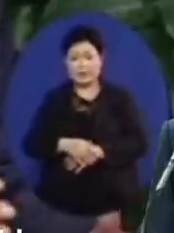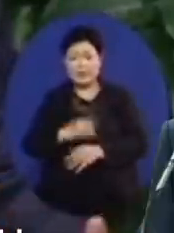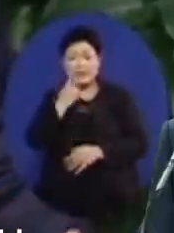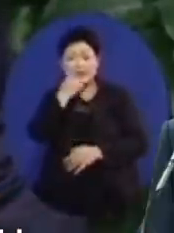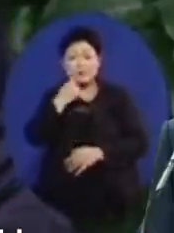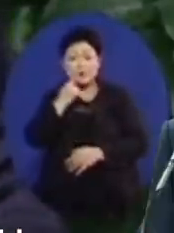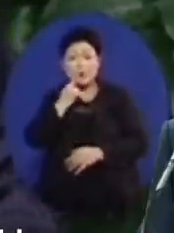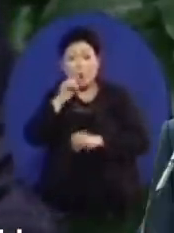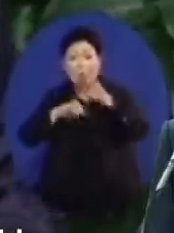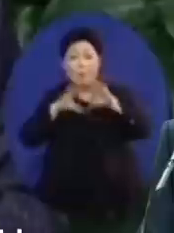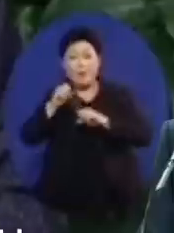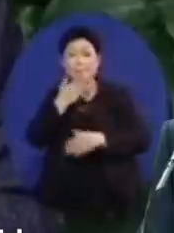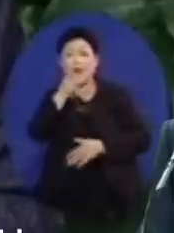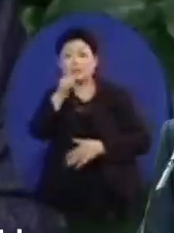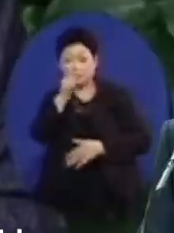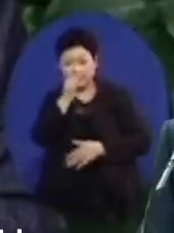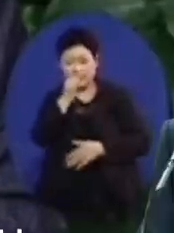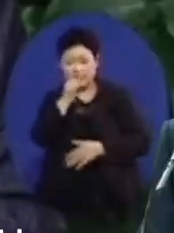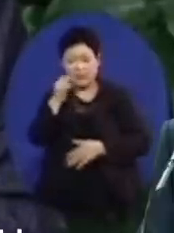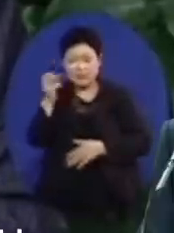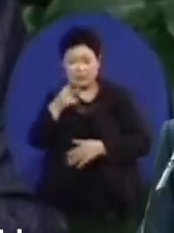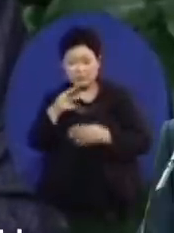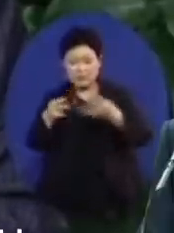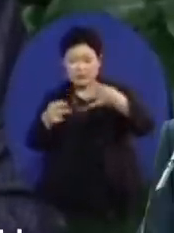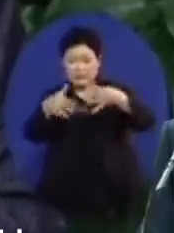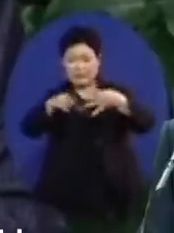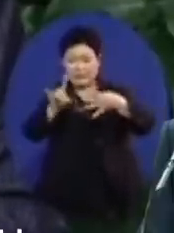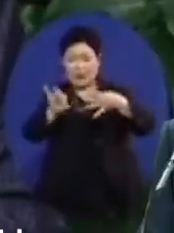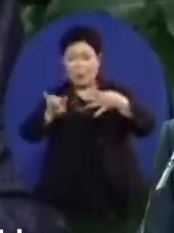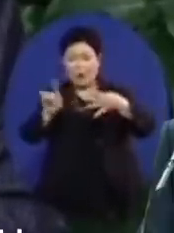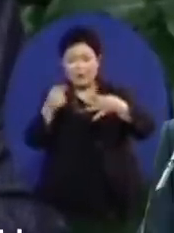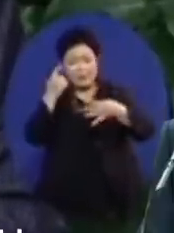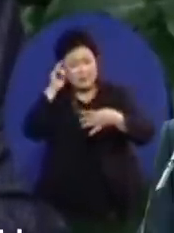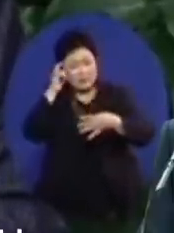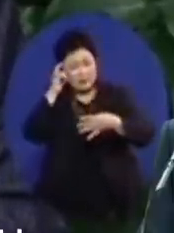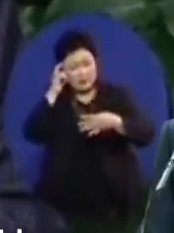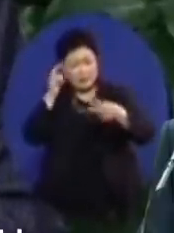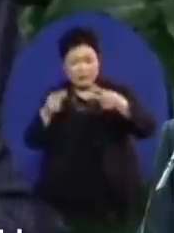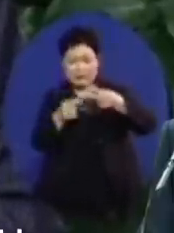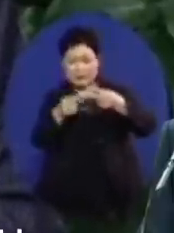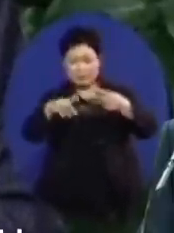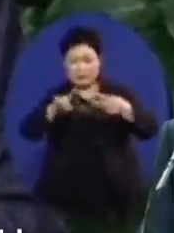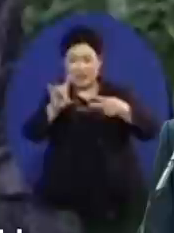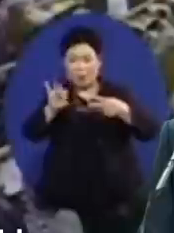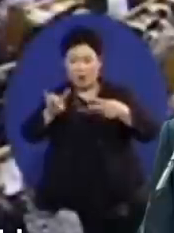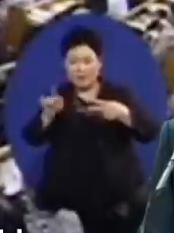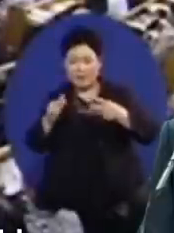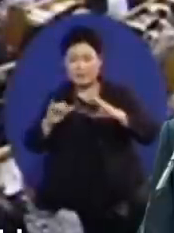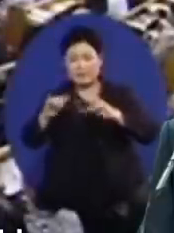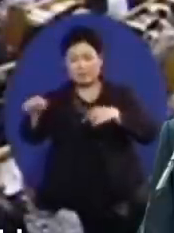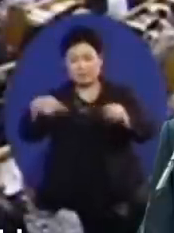수 있습니다. 그리고 그 4차원의 세계가 3차원의 세계를 움직이는 것입니다.